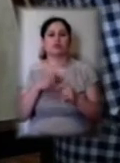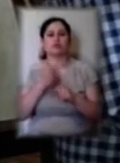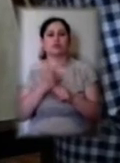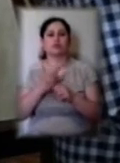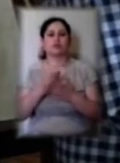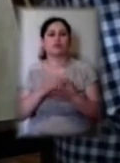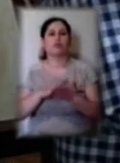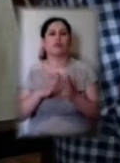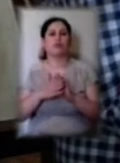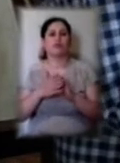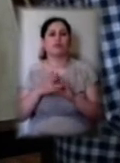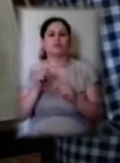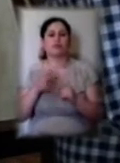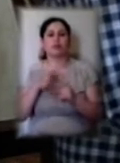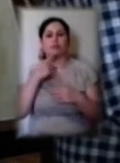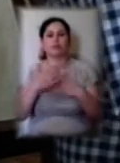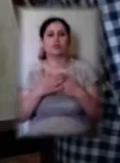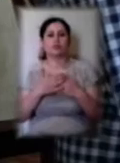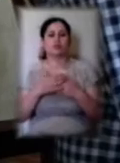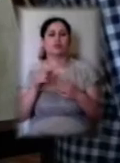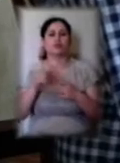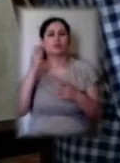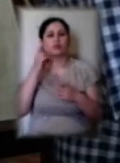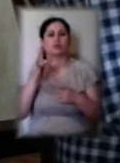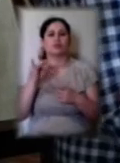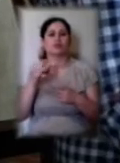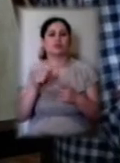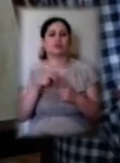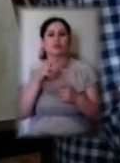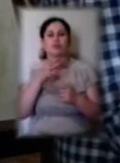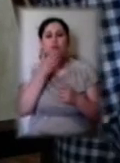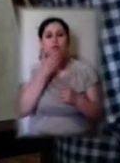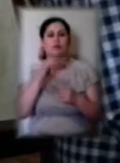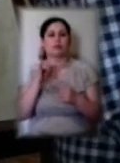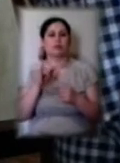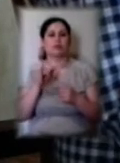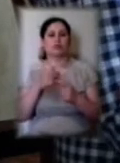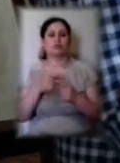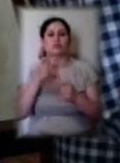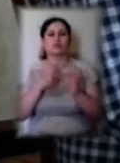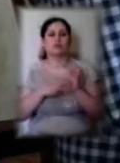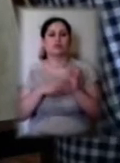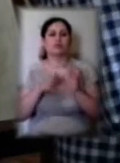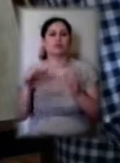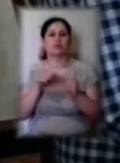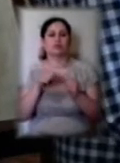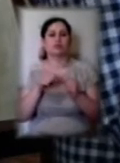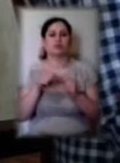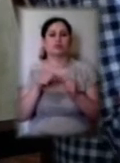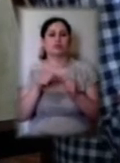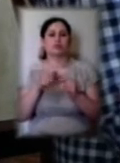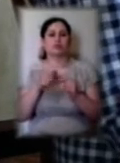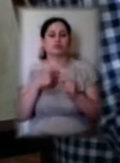як приблизно, тобто чорна ручка, маска і 180 хвилин я засік